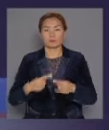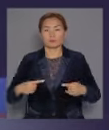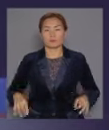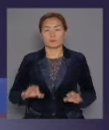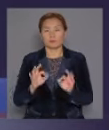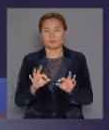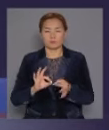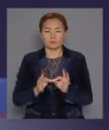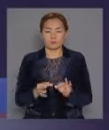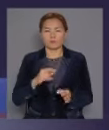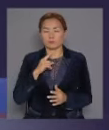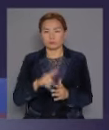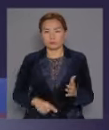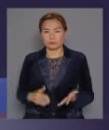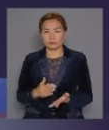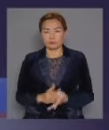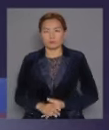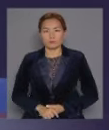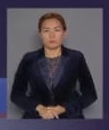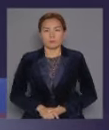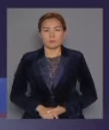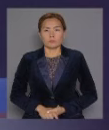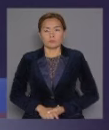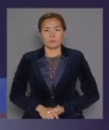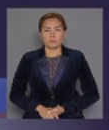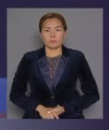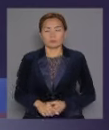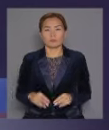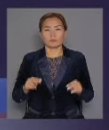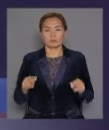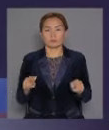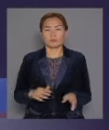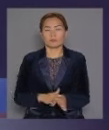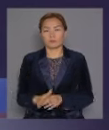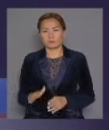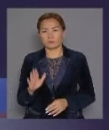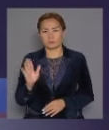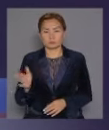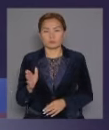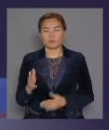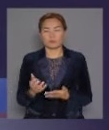özdeyip otur. Osu isterde abroymen atkaruuna